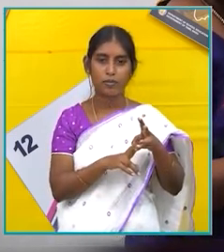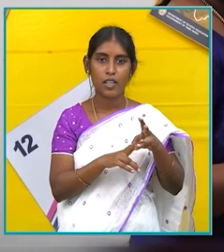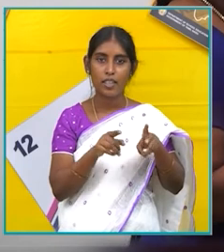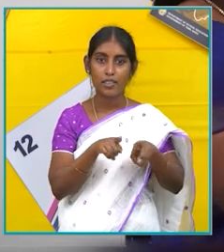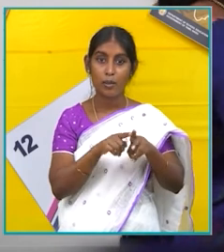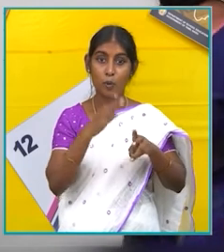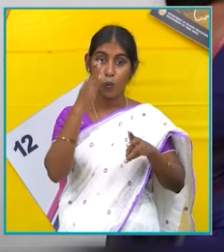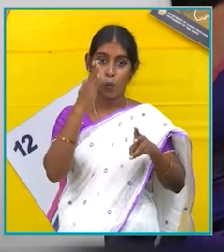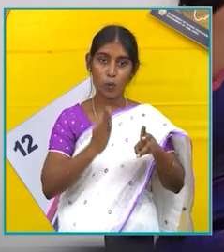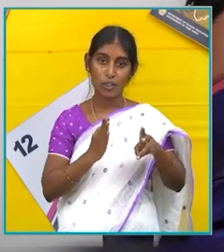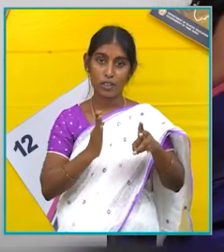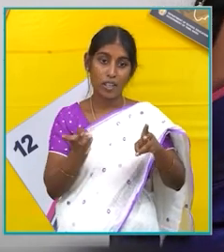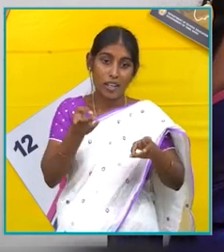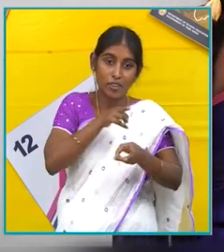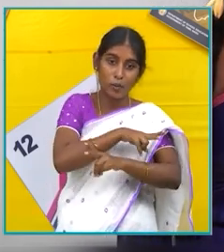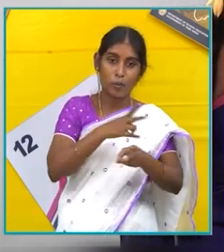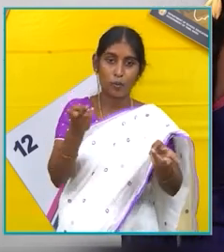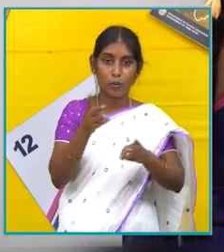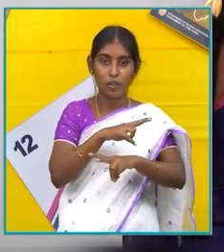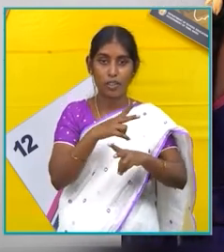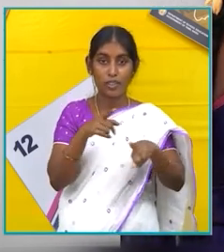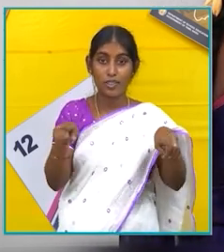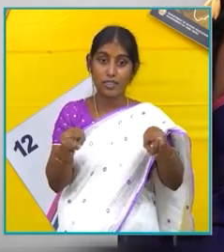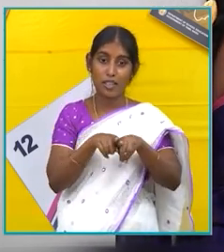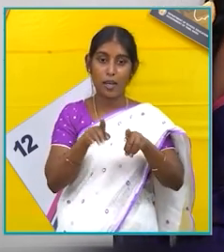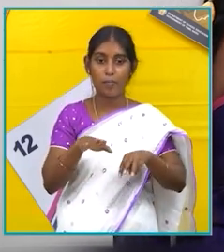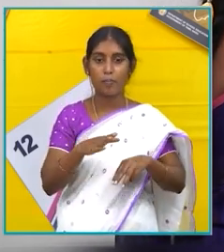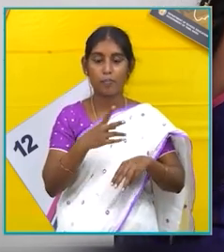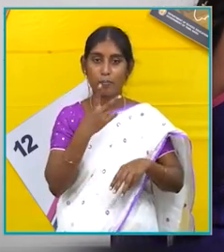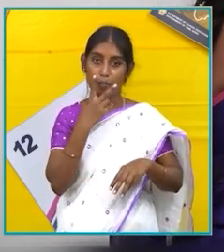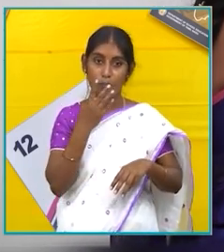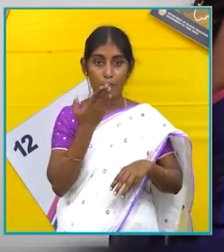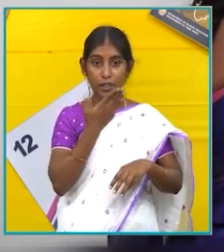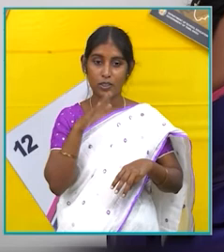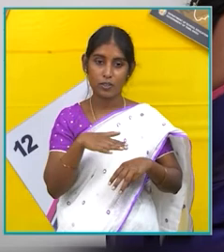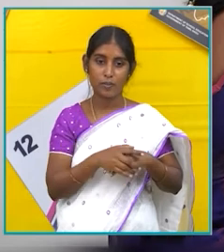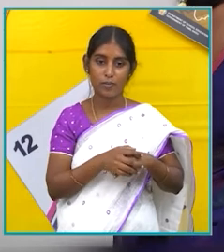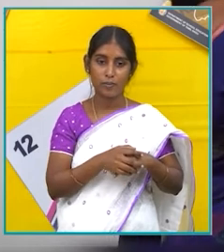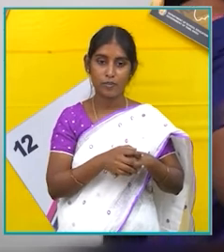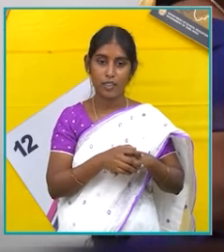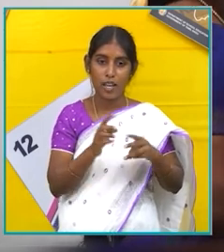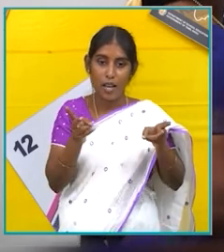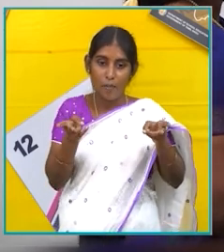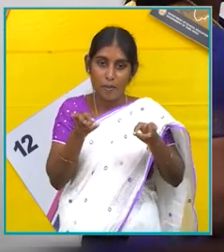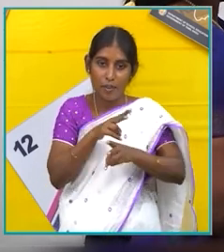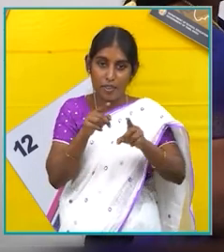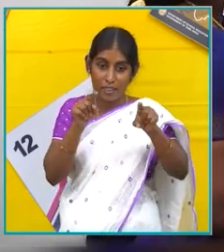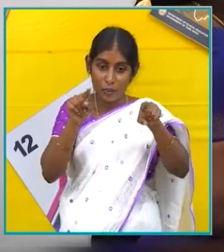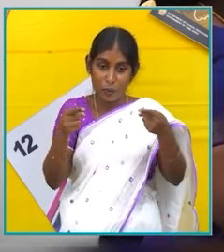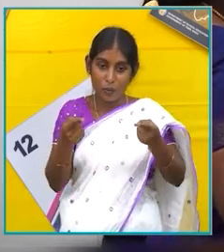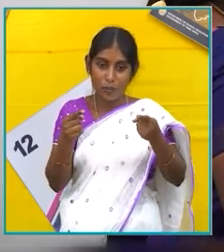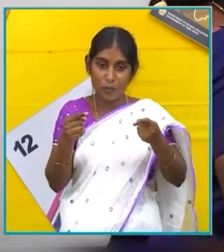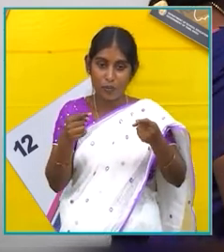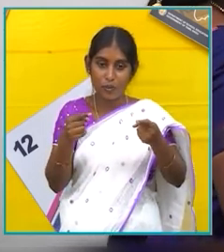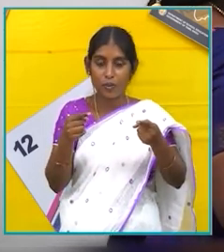நம்ம ஒரு பண்பு படிச்சோம் இல்லையா இதல அதே மாதிரி குத்தெதிர் கோணம்னா எது இந்த கோணமும் சமம் சோ அப்ப அது